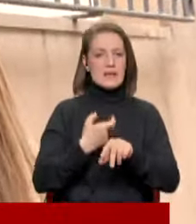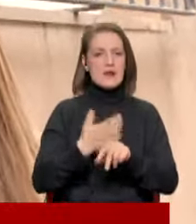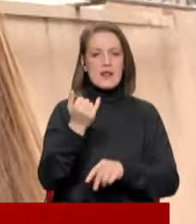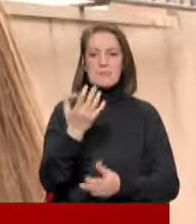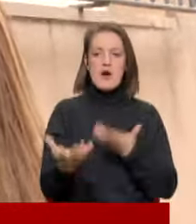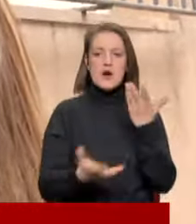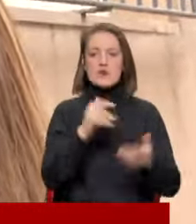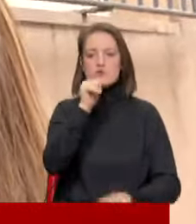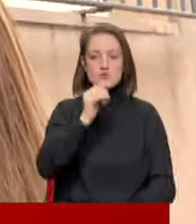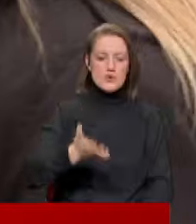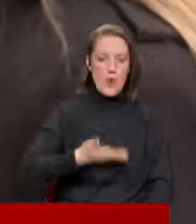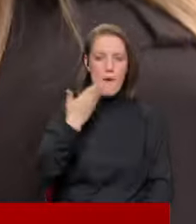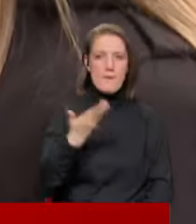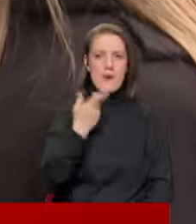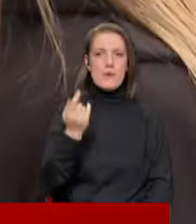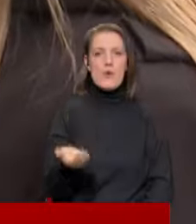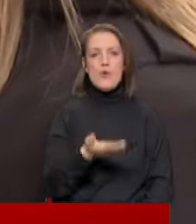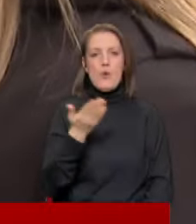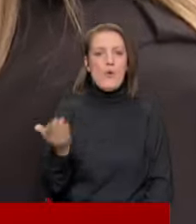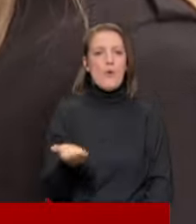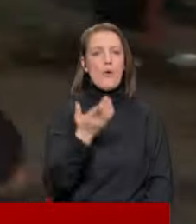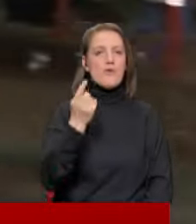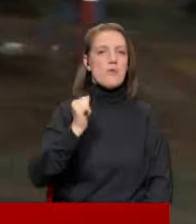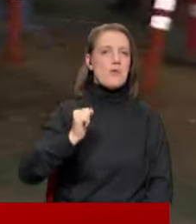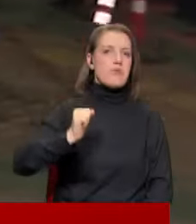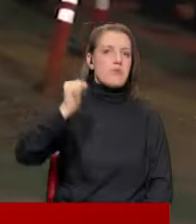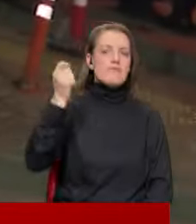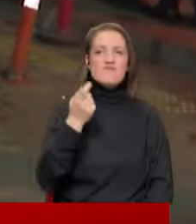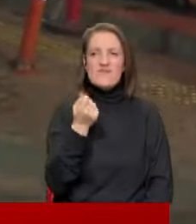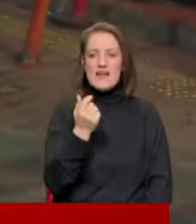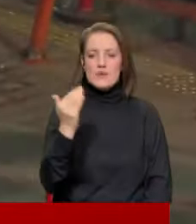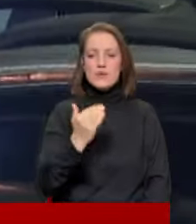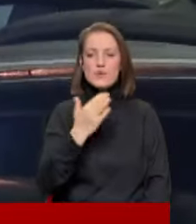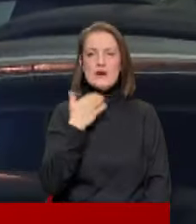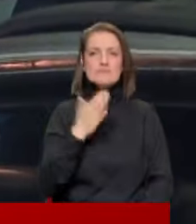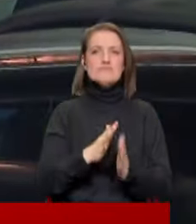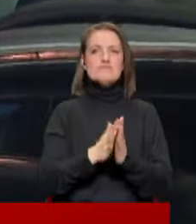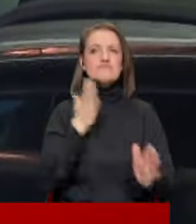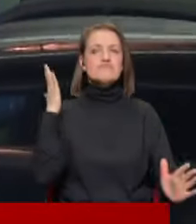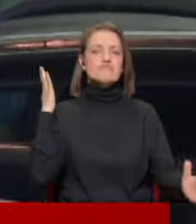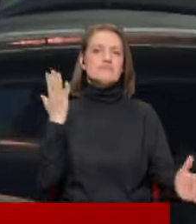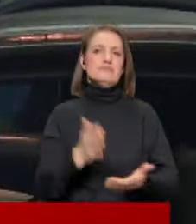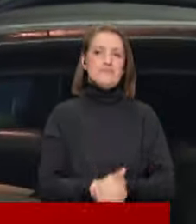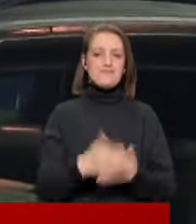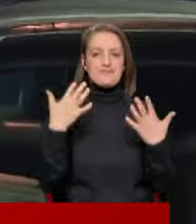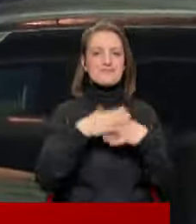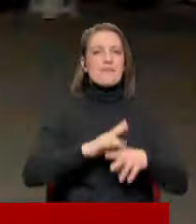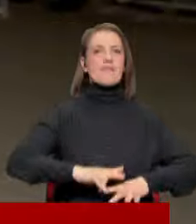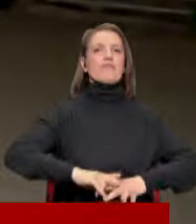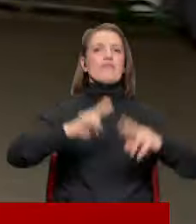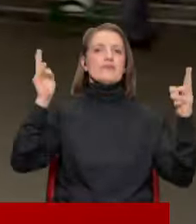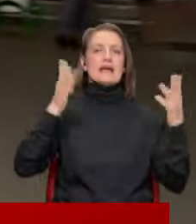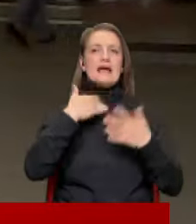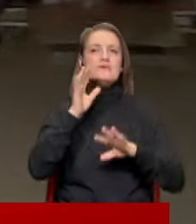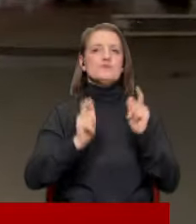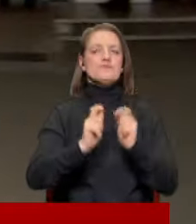haşladım suyuna çorba yaptım Oo aldı başını gitti fiyatlarda ucuz et kuyrukları da alıp başını gidiyor Geceden Sabaha et